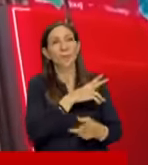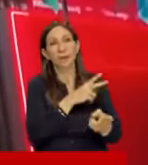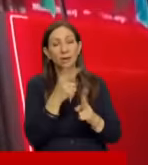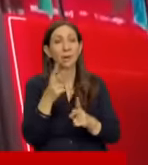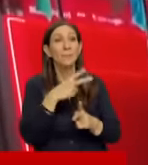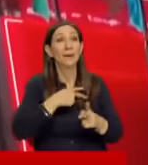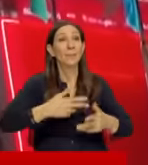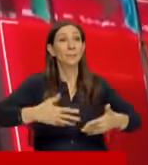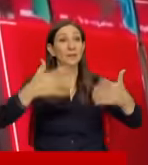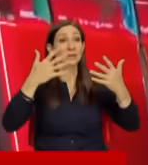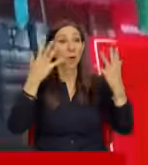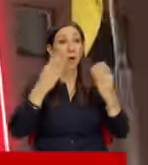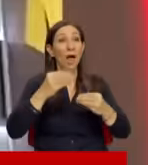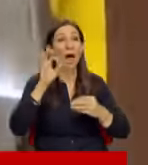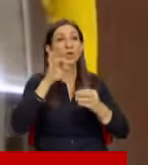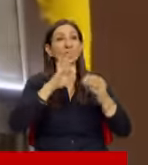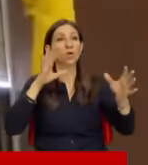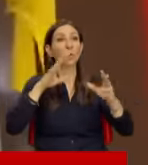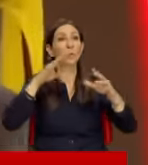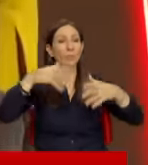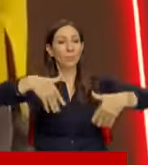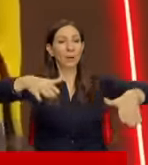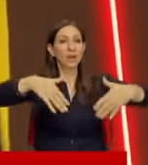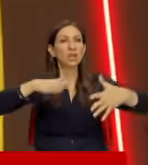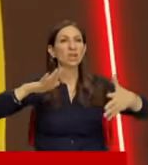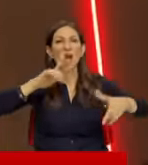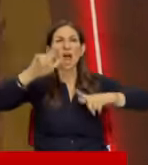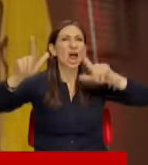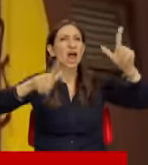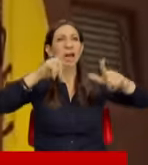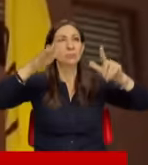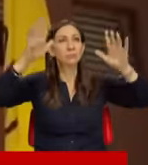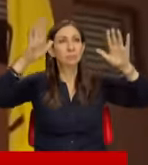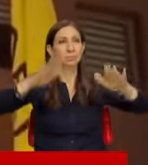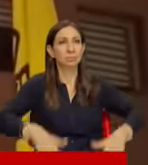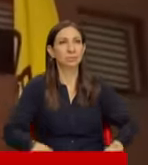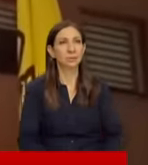geçti. Belediye binasında bulunan Altınok'un posteri tepkiler eşliğinde kaldırıldı.